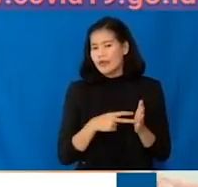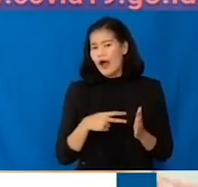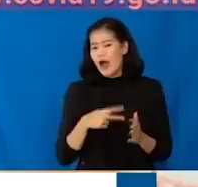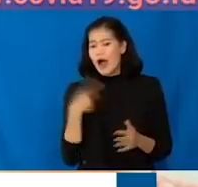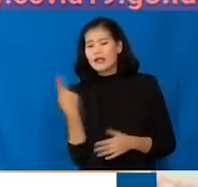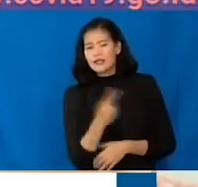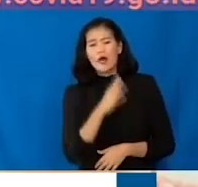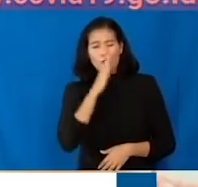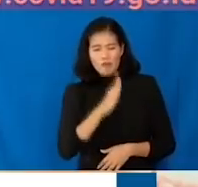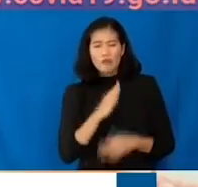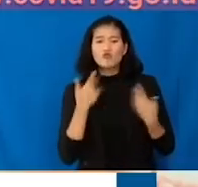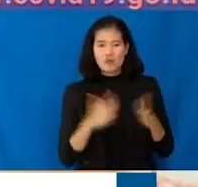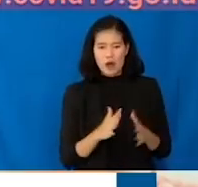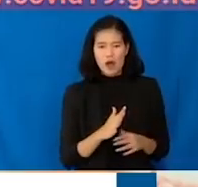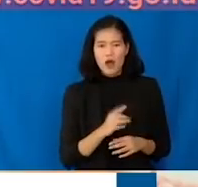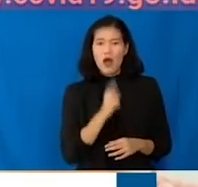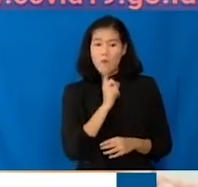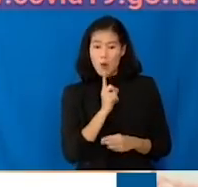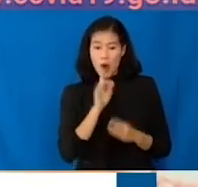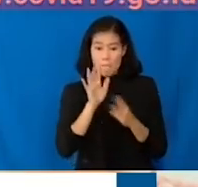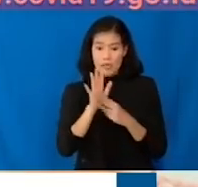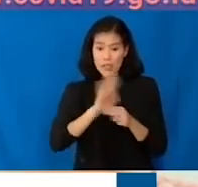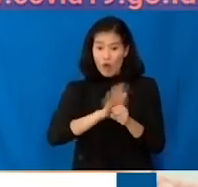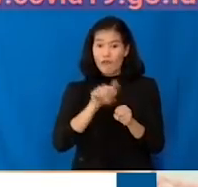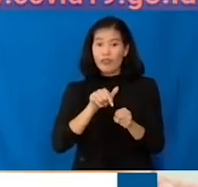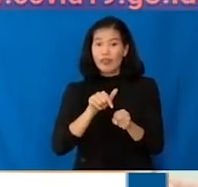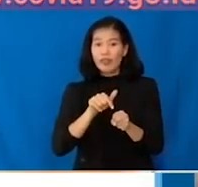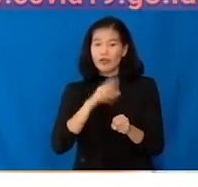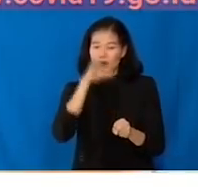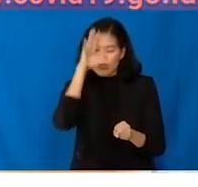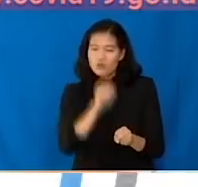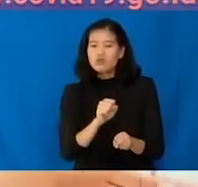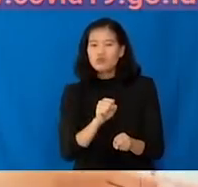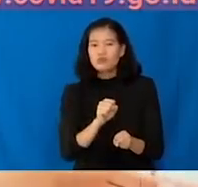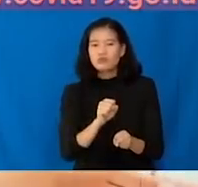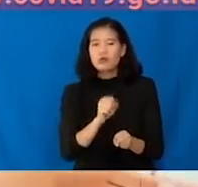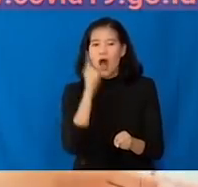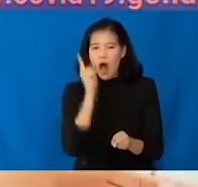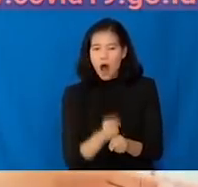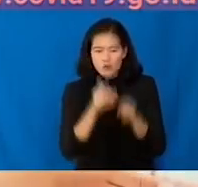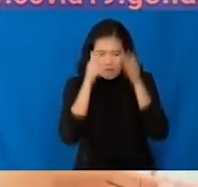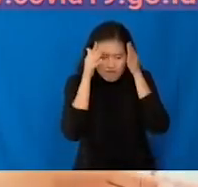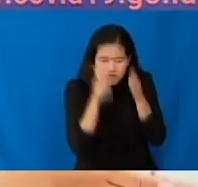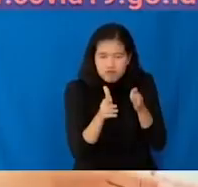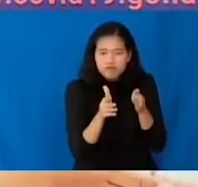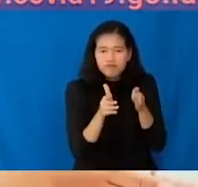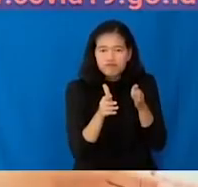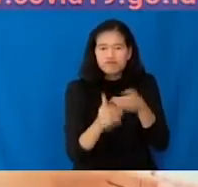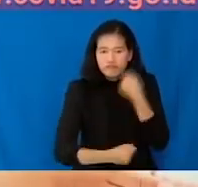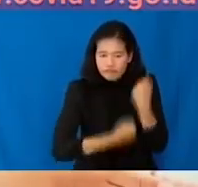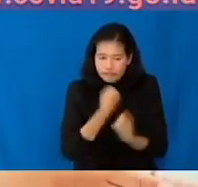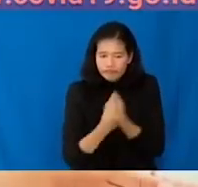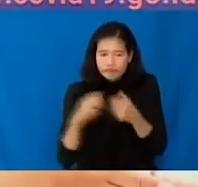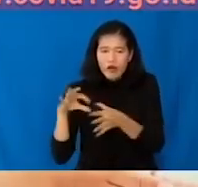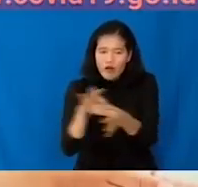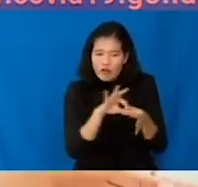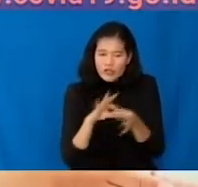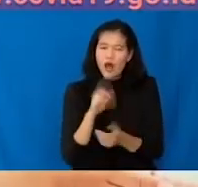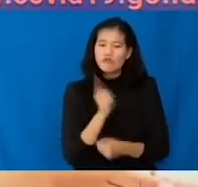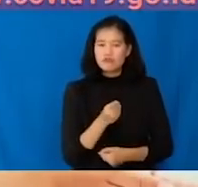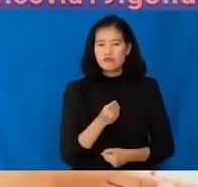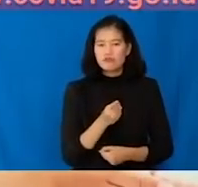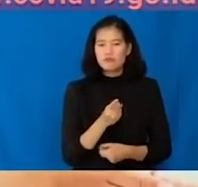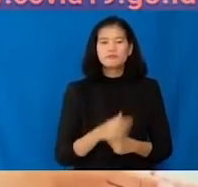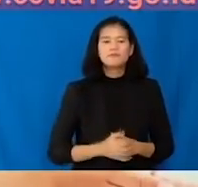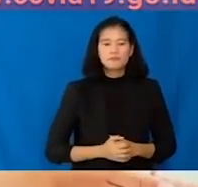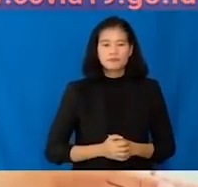pop permasalahan ini adalah permasalahan serius yang harus ditangani secara terintegrasi dari semua pihak